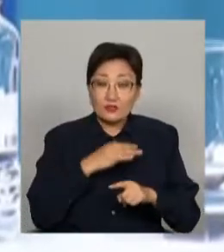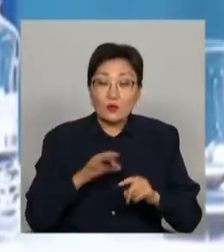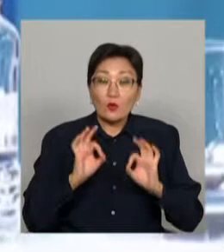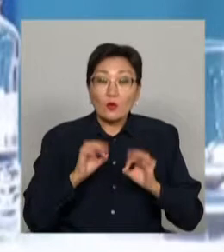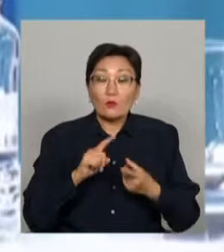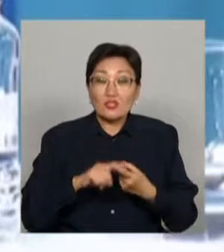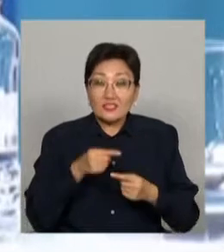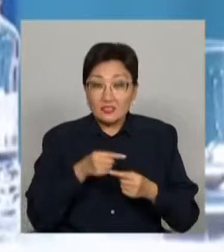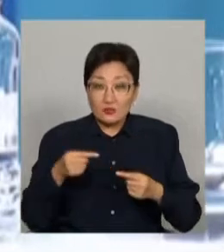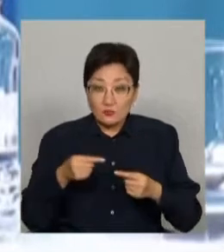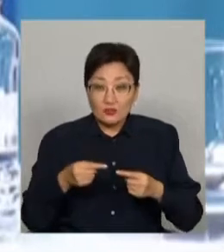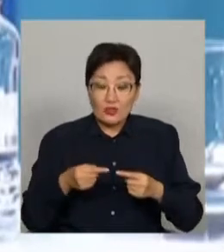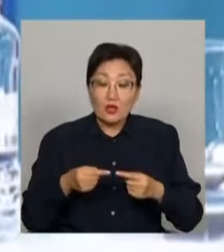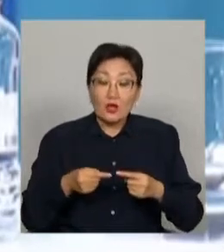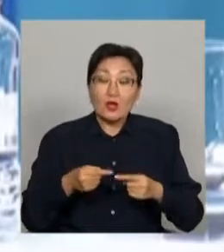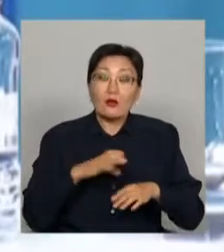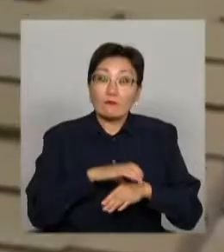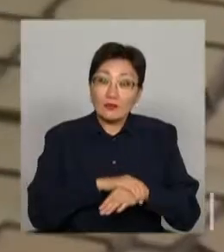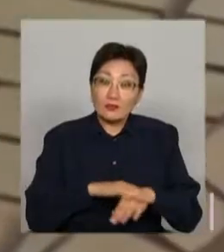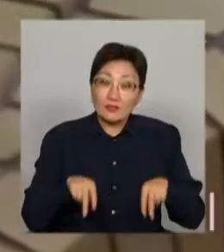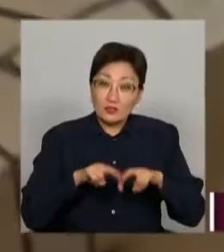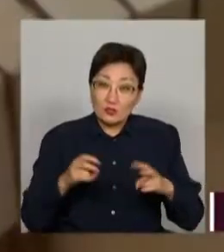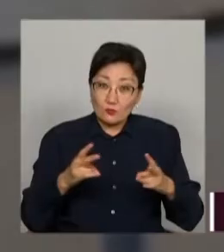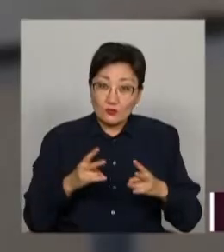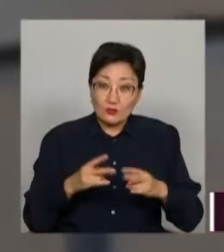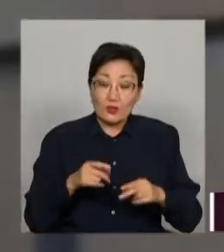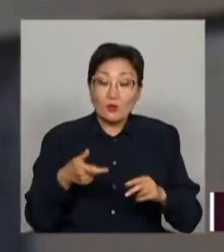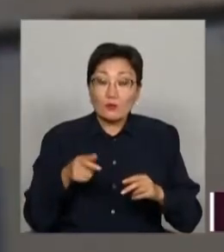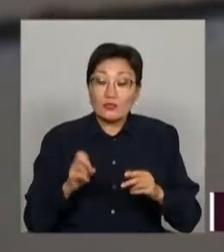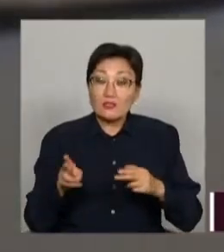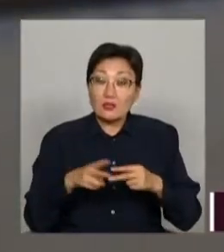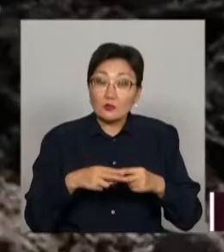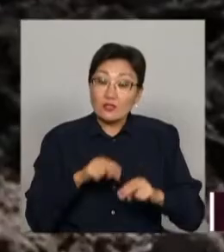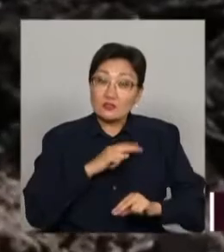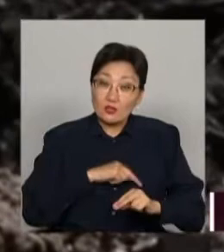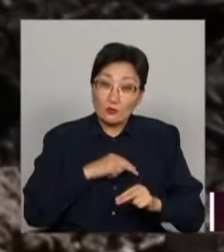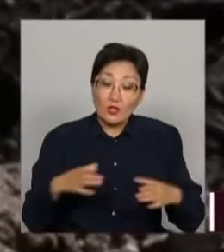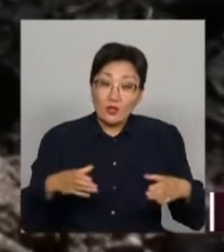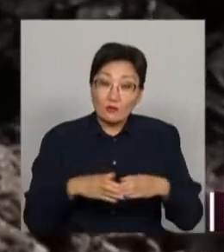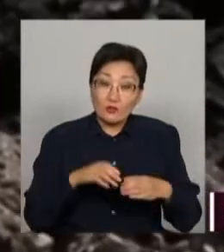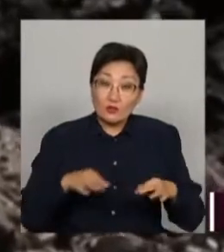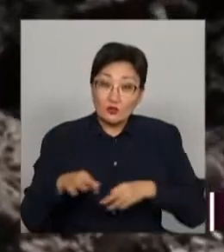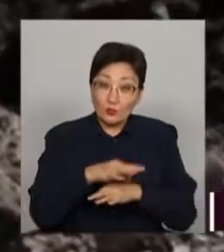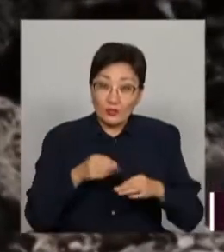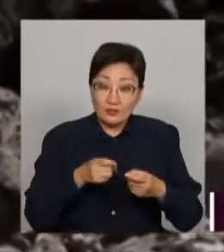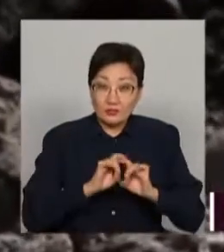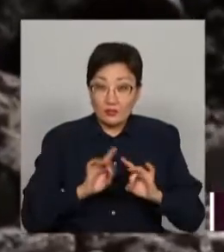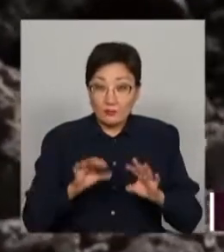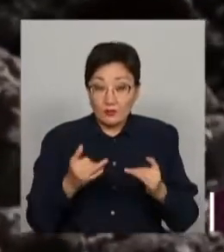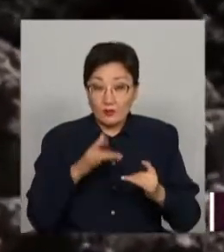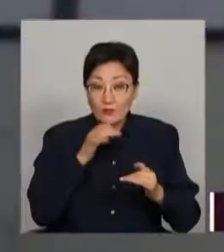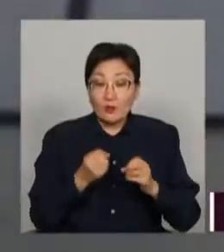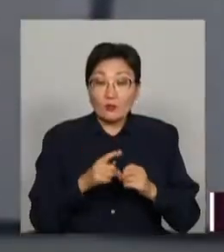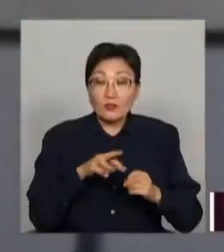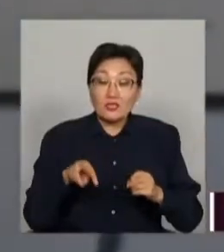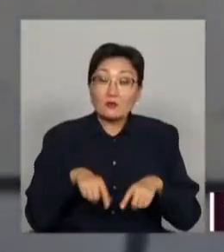және теріс жақтарын саралауға қажет. Министр көгілдір отынға қосылу жұмыстарының кешенді жобаларымен де бөлісті. Қазіргі таңда 11